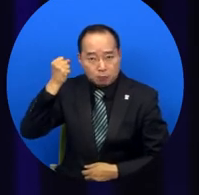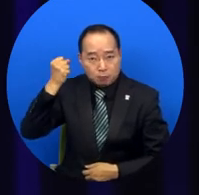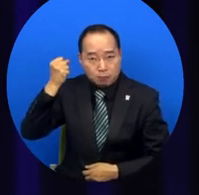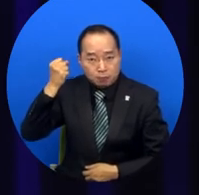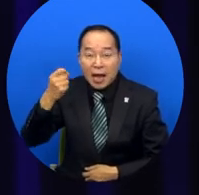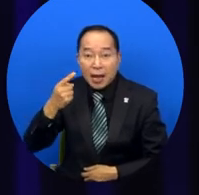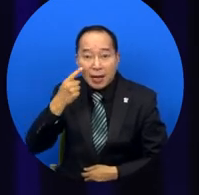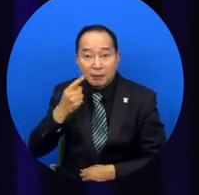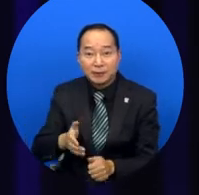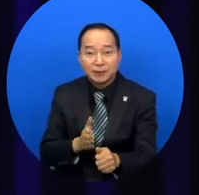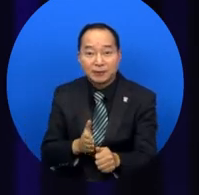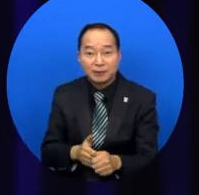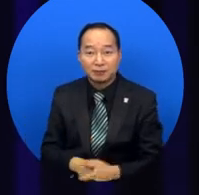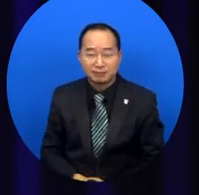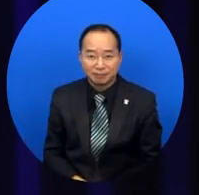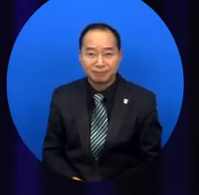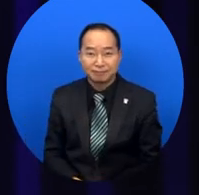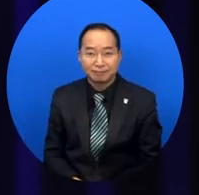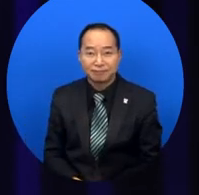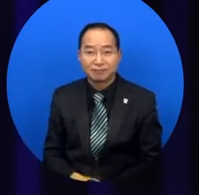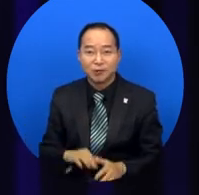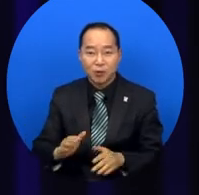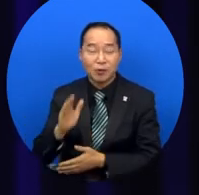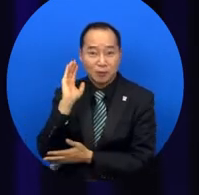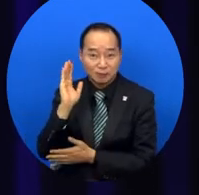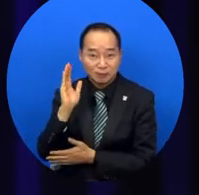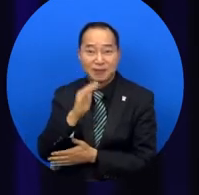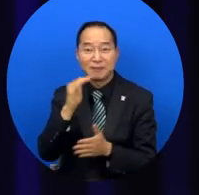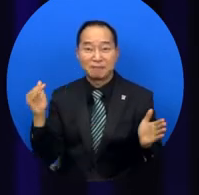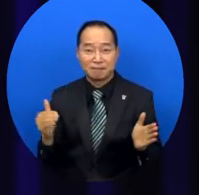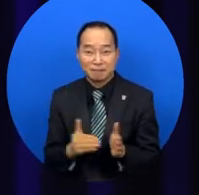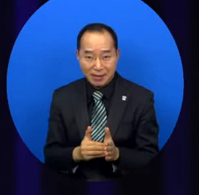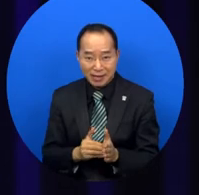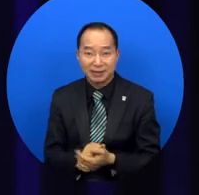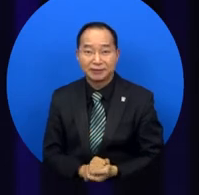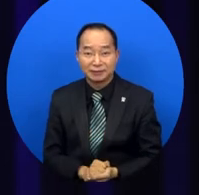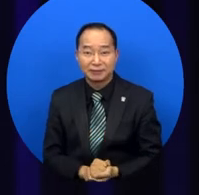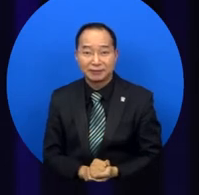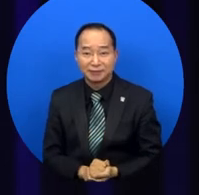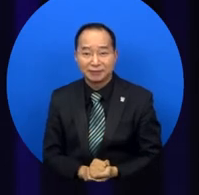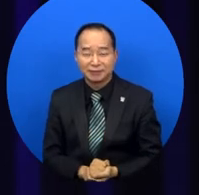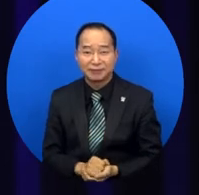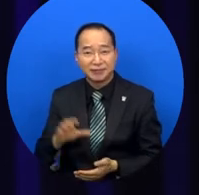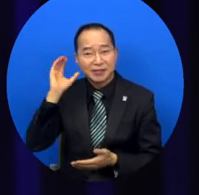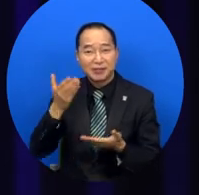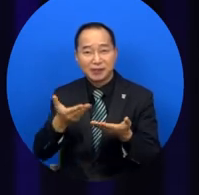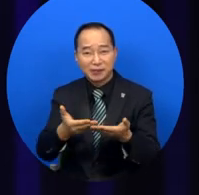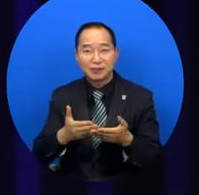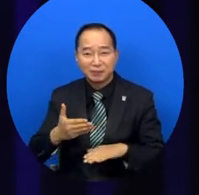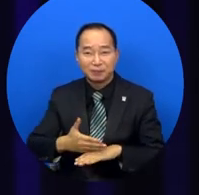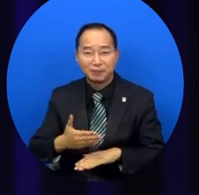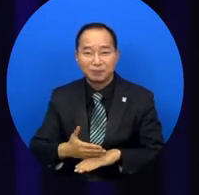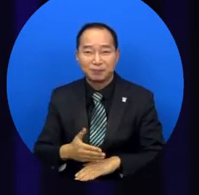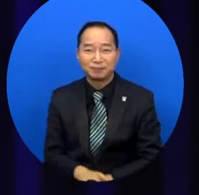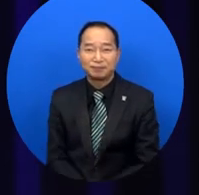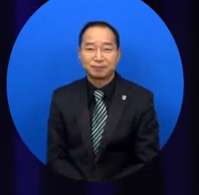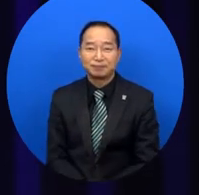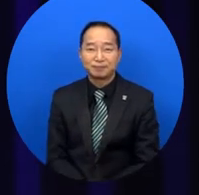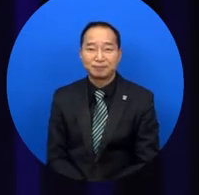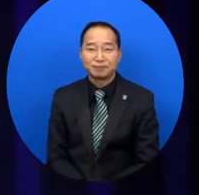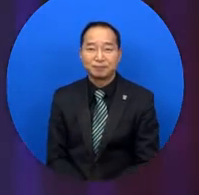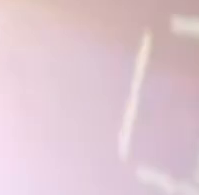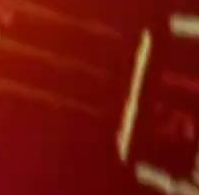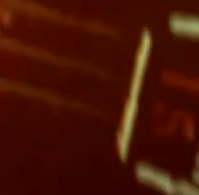한번 가보시는 그런 여러분 됐으면 좋겠습니다. 오늘 말씀은 여기서 마치고 오늘 지금 잘 들어주셔서 너무 감사합니다.